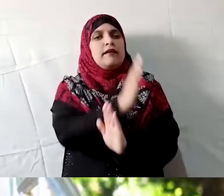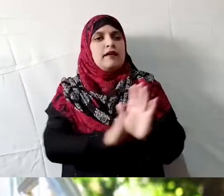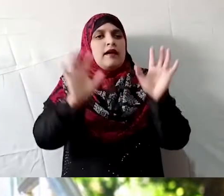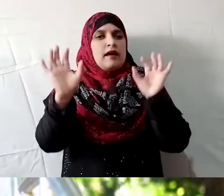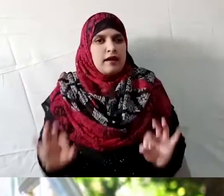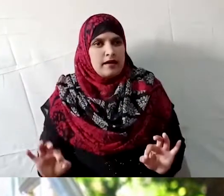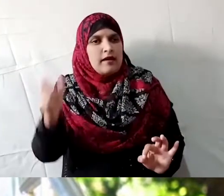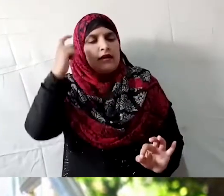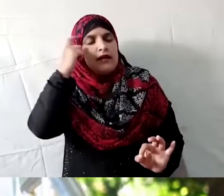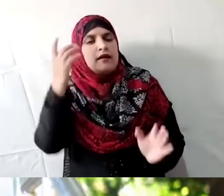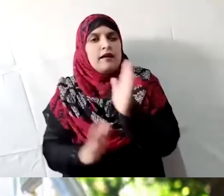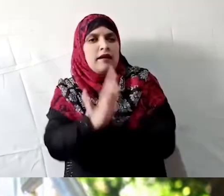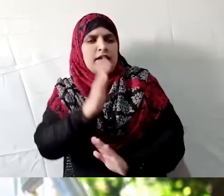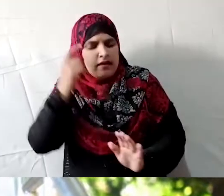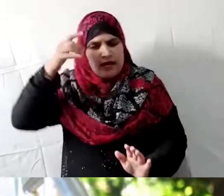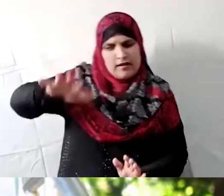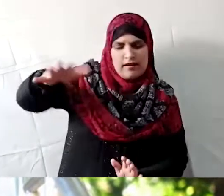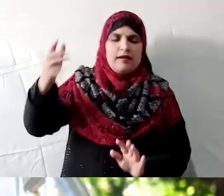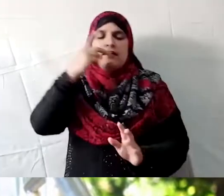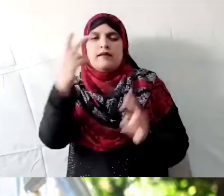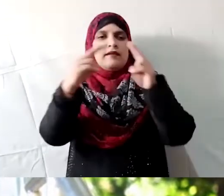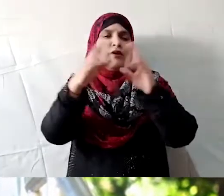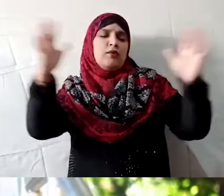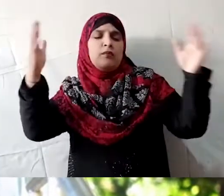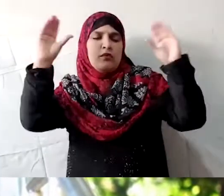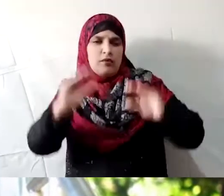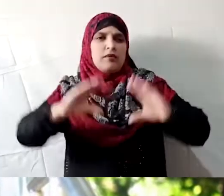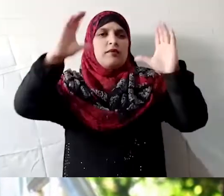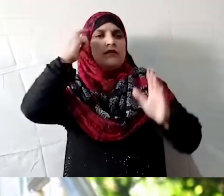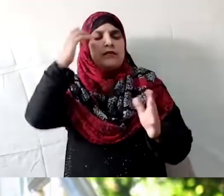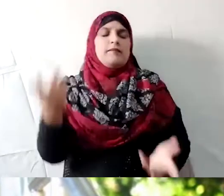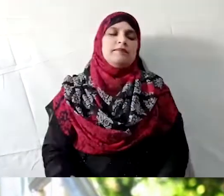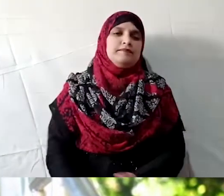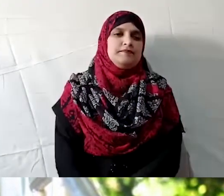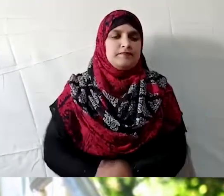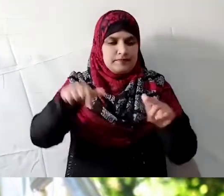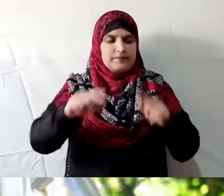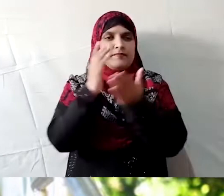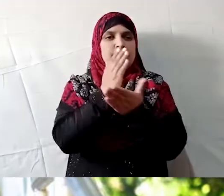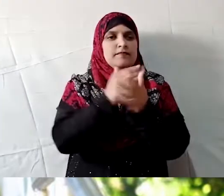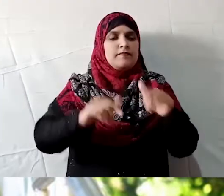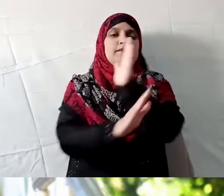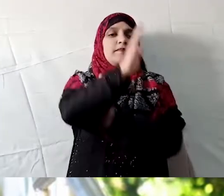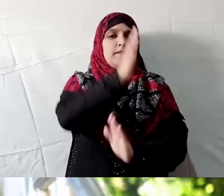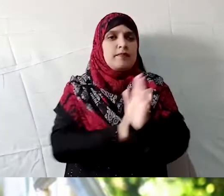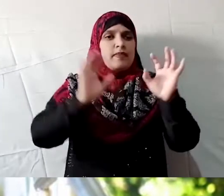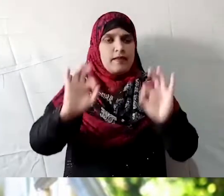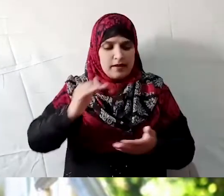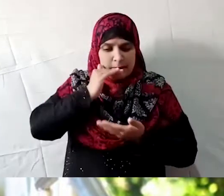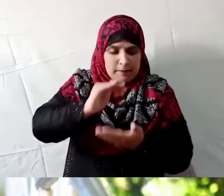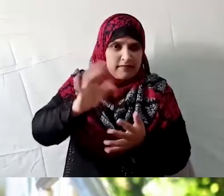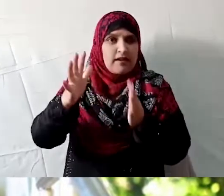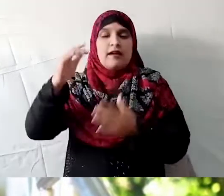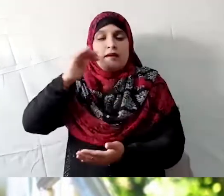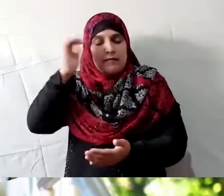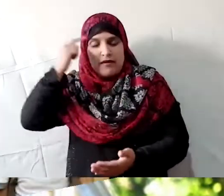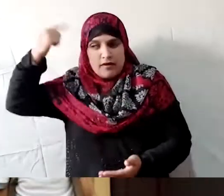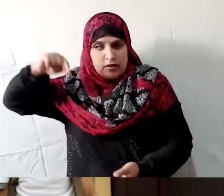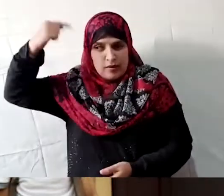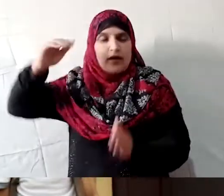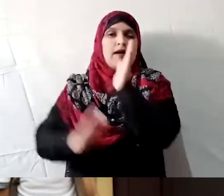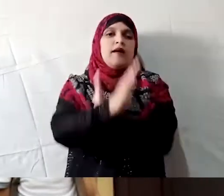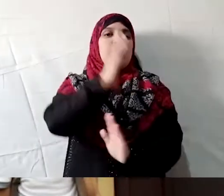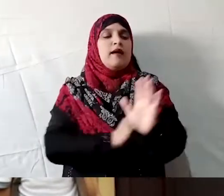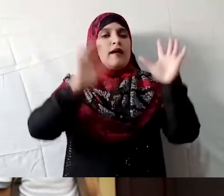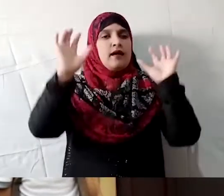जिस्मानी तौर पर माजूर कर देती हैं। वहीं अफराद बहम माजूरी को बहुत देर से रेस्क्यू सर्विसेज मुहैया की जाती हैं।